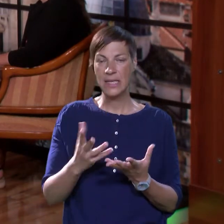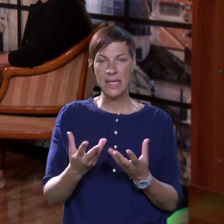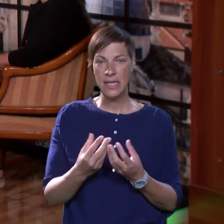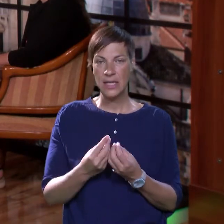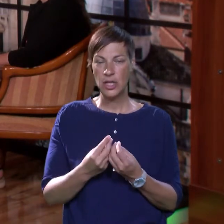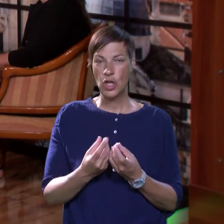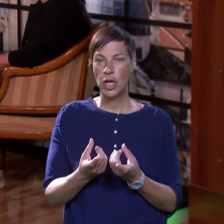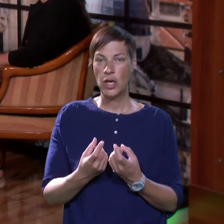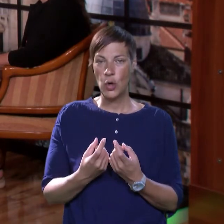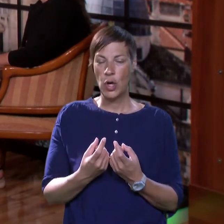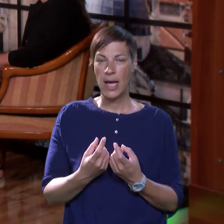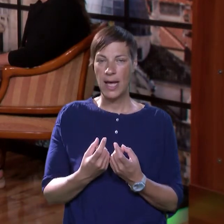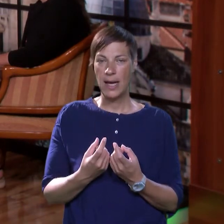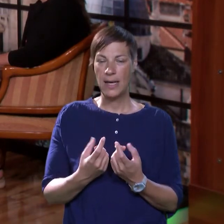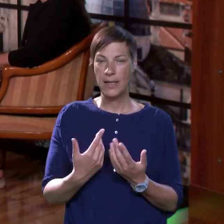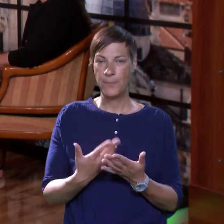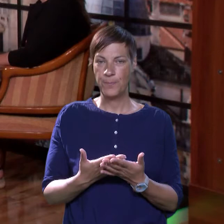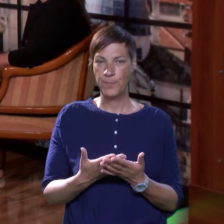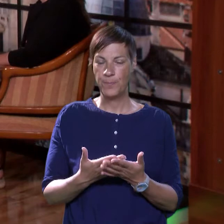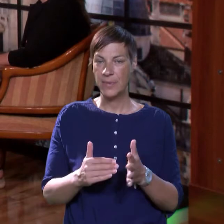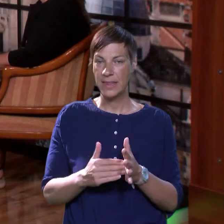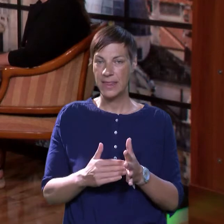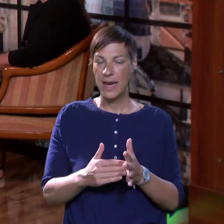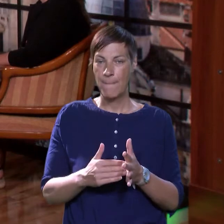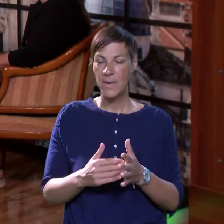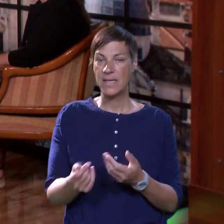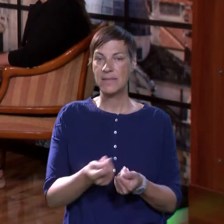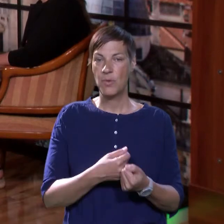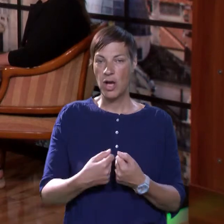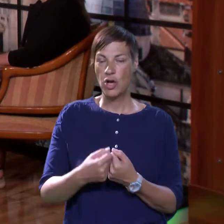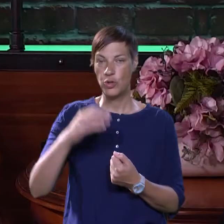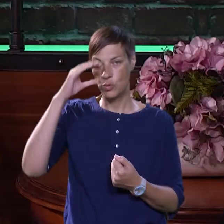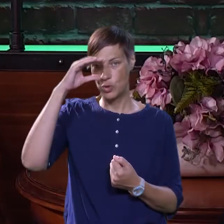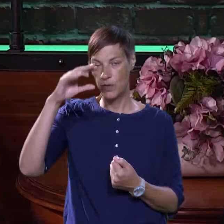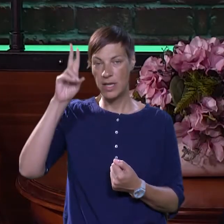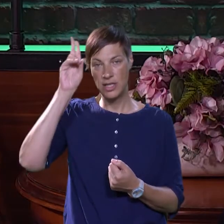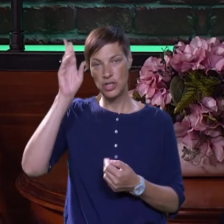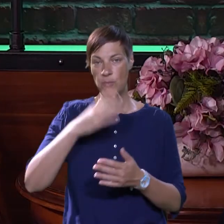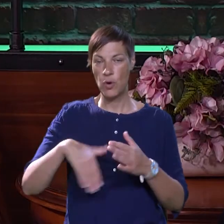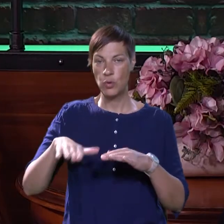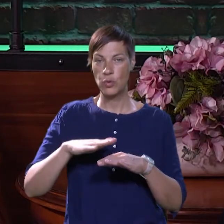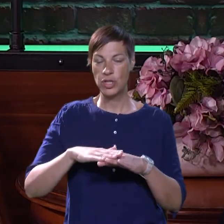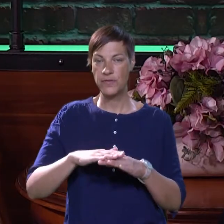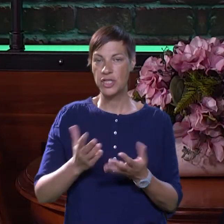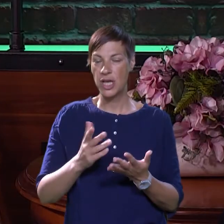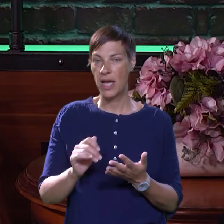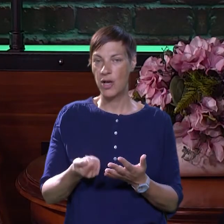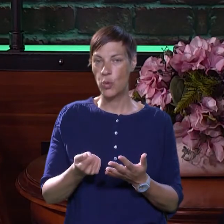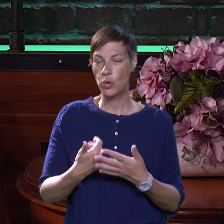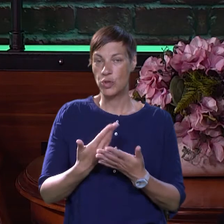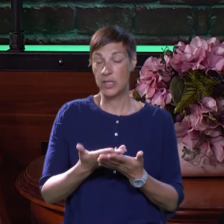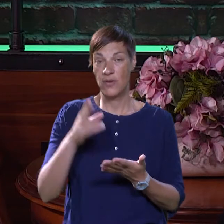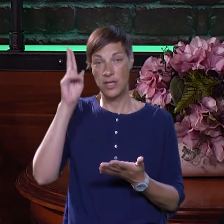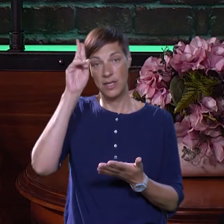ih toliko, ali da pače, trebali bismo kao društvo gledati što je moguće više kako uključiti, stvoriti